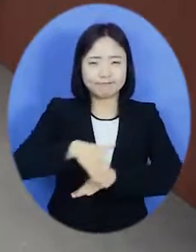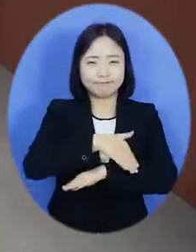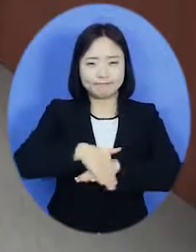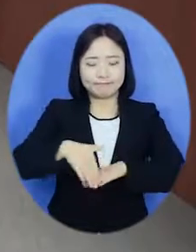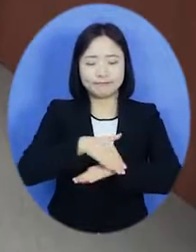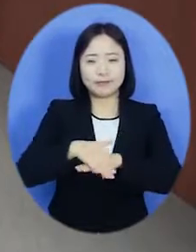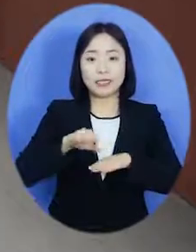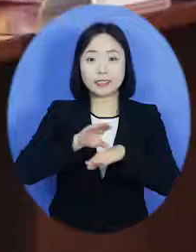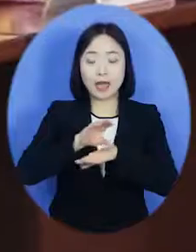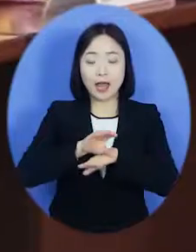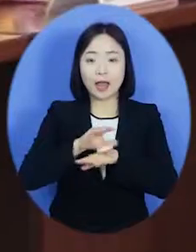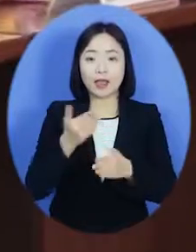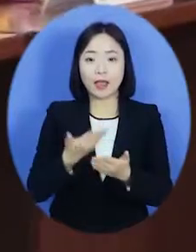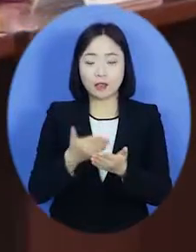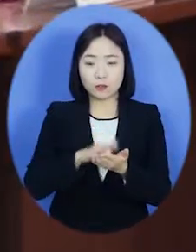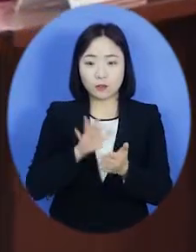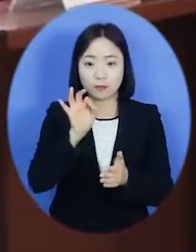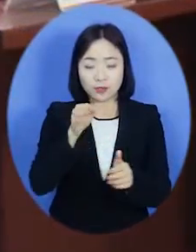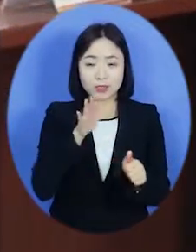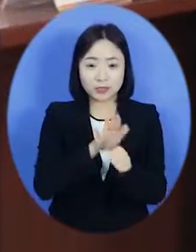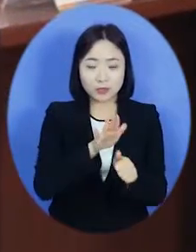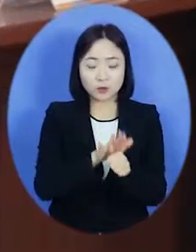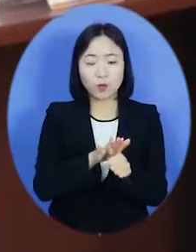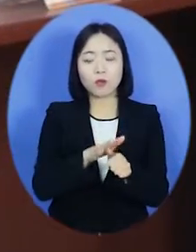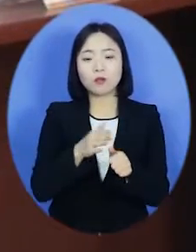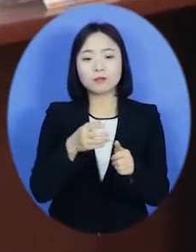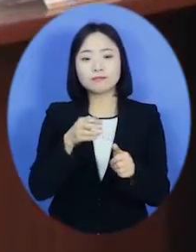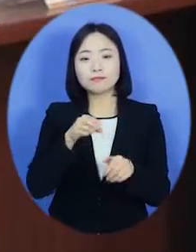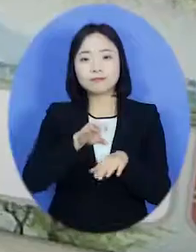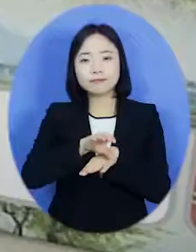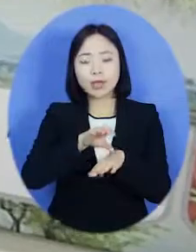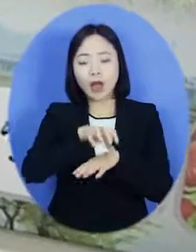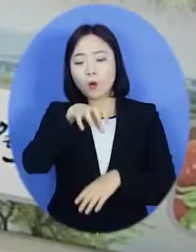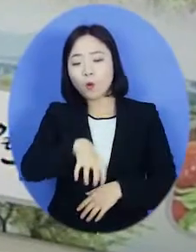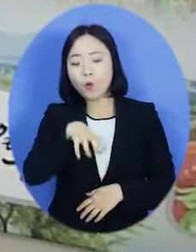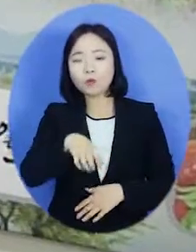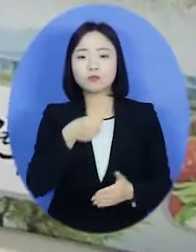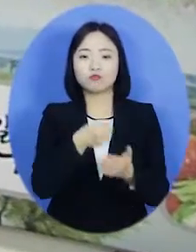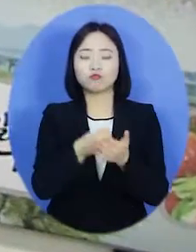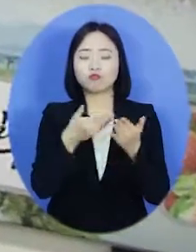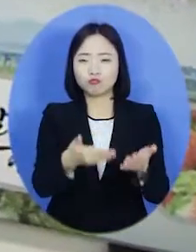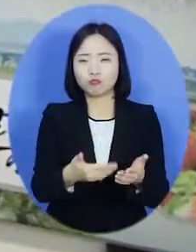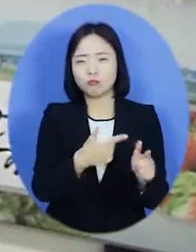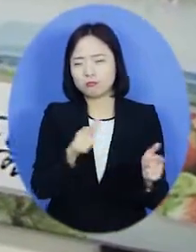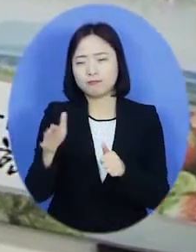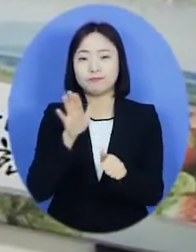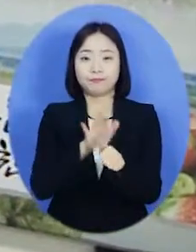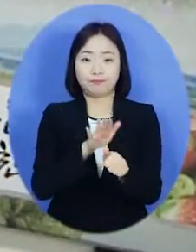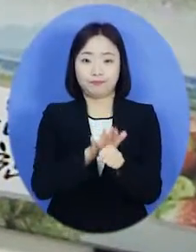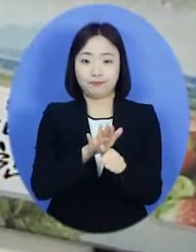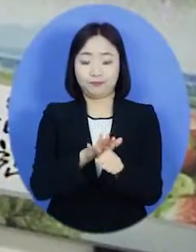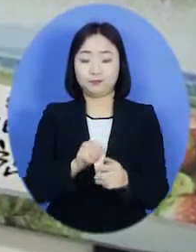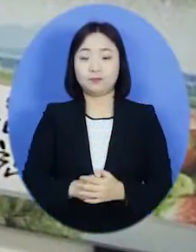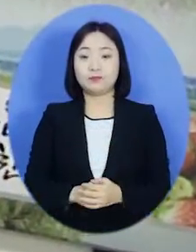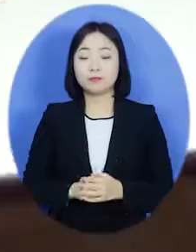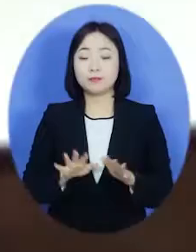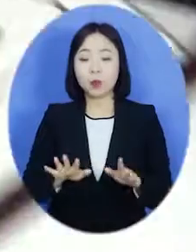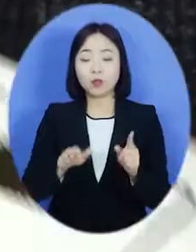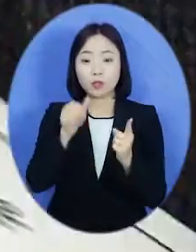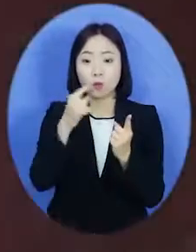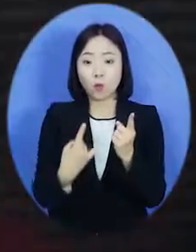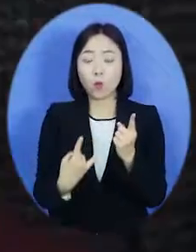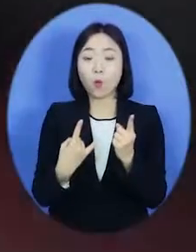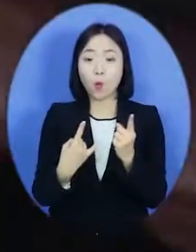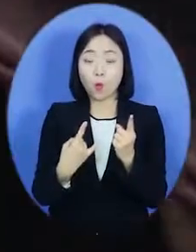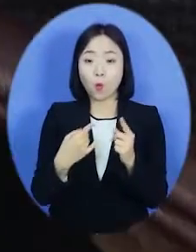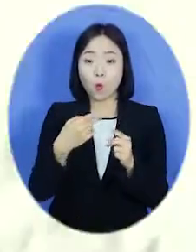이날 임용식에는 6주간의 사무관 임용 교육을 마치고 5명의 사무관과 가족들이 임명장을 받았습니다.